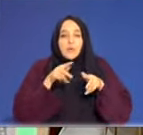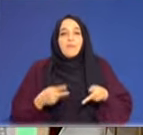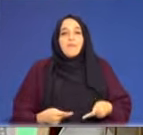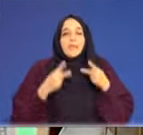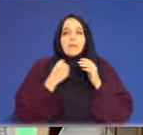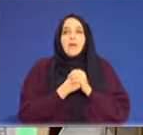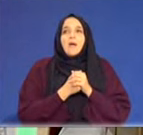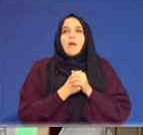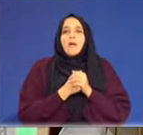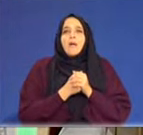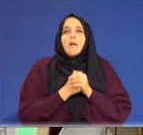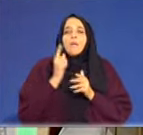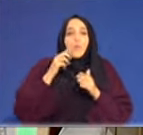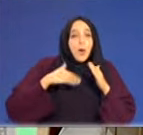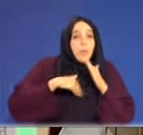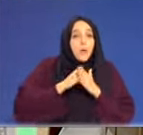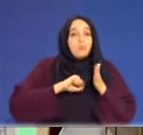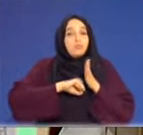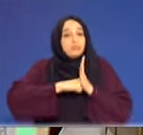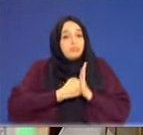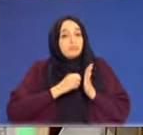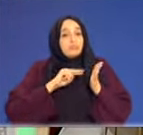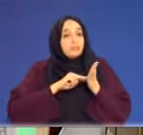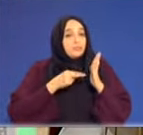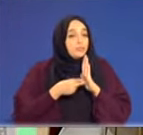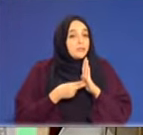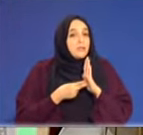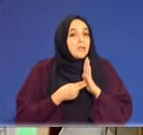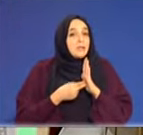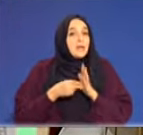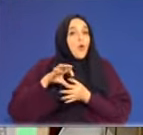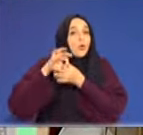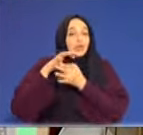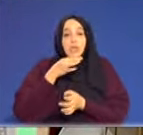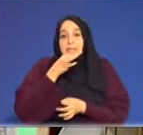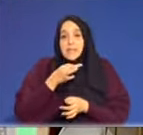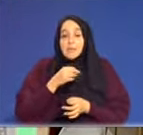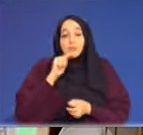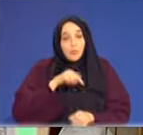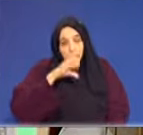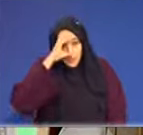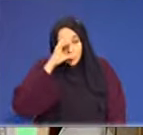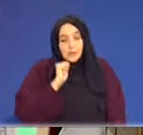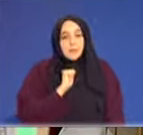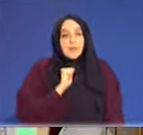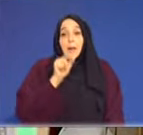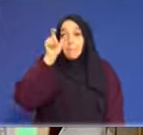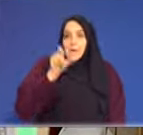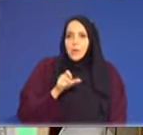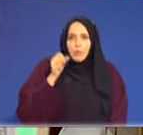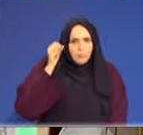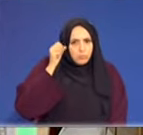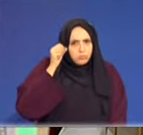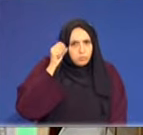ضمن الحدود والضوابط التي تقرها الشريعة الغراء. والإنسان الواعي بحدود